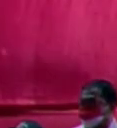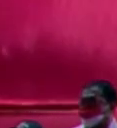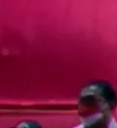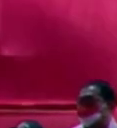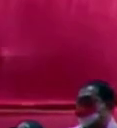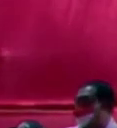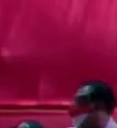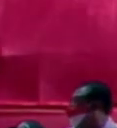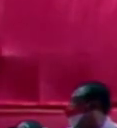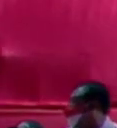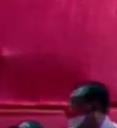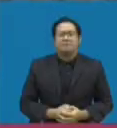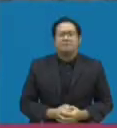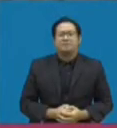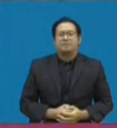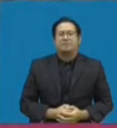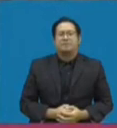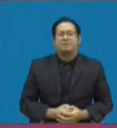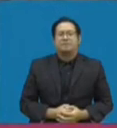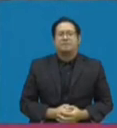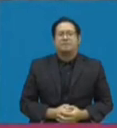yang masih belum